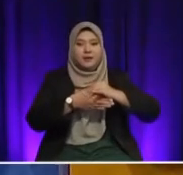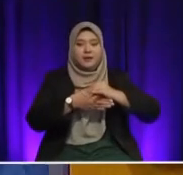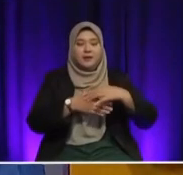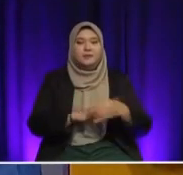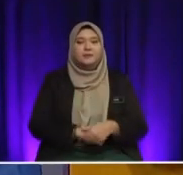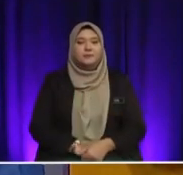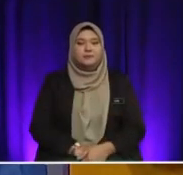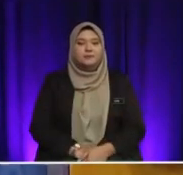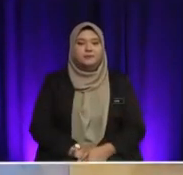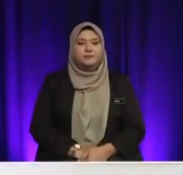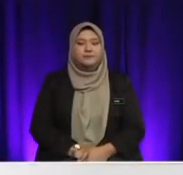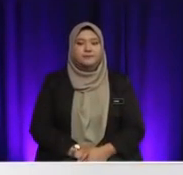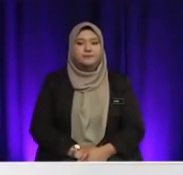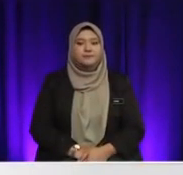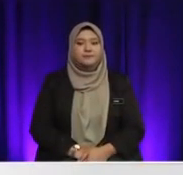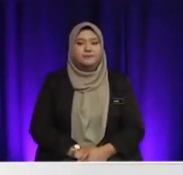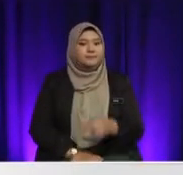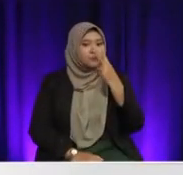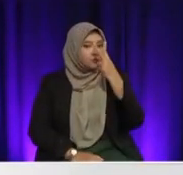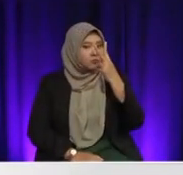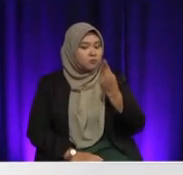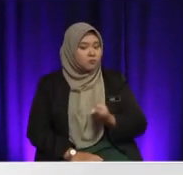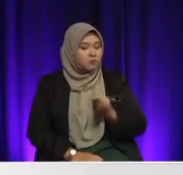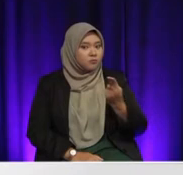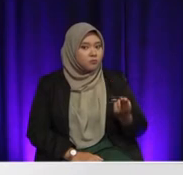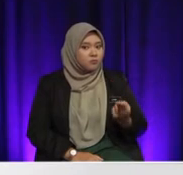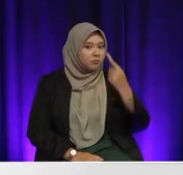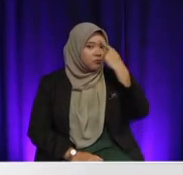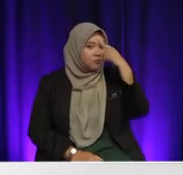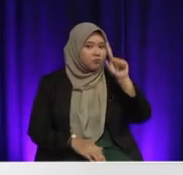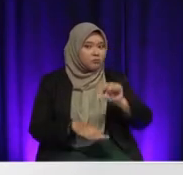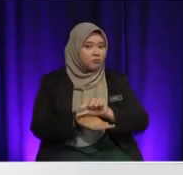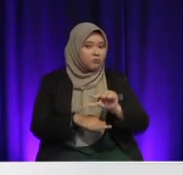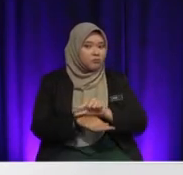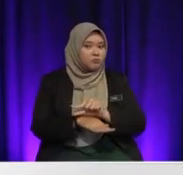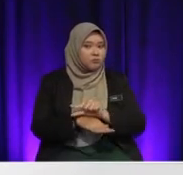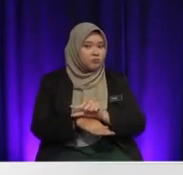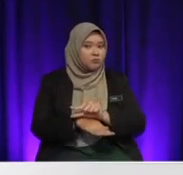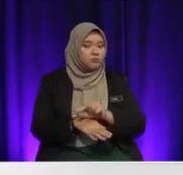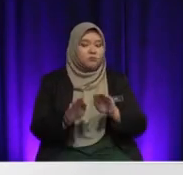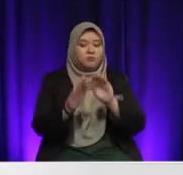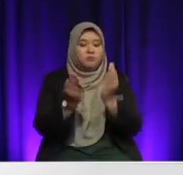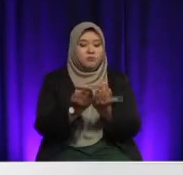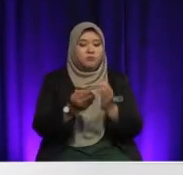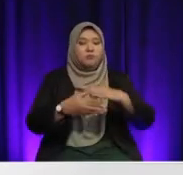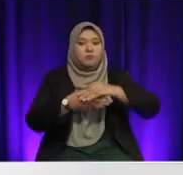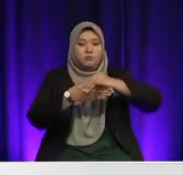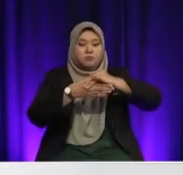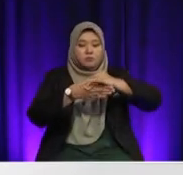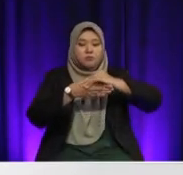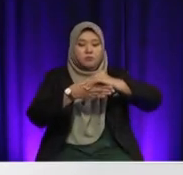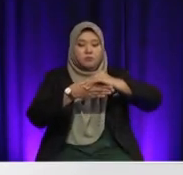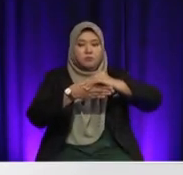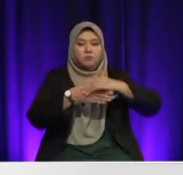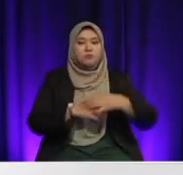Kita gunakan daging kisar dengan premix sahaja. Tapi premix ni banyaklah dia punya senarai dia nak jadikan dia premix tu. Okey, sekali lagi